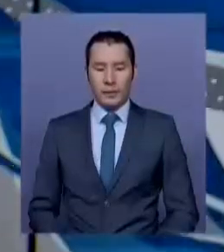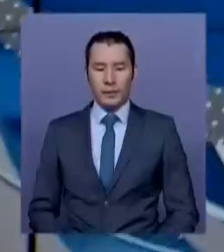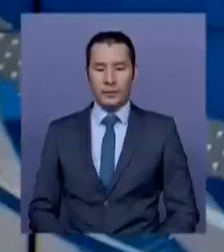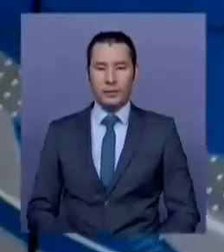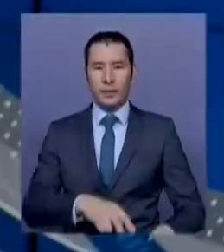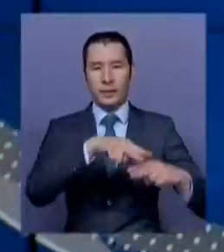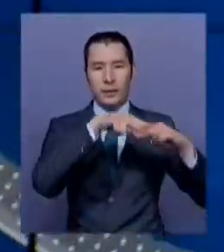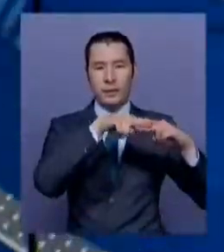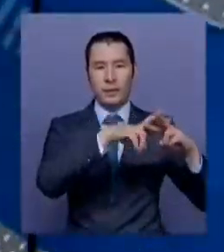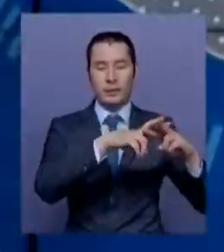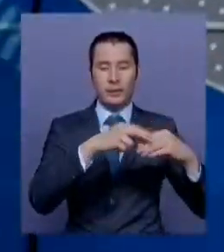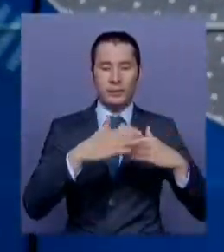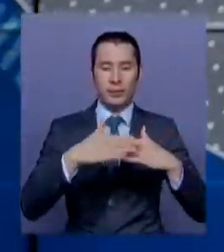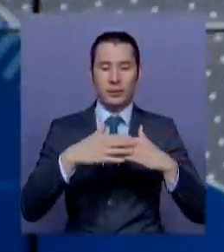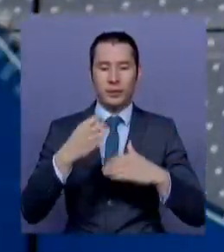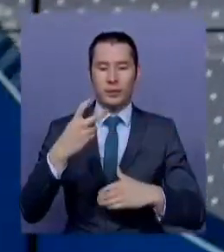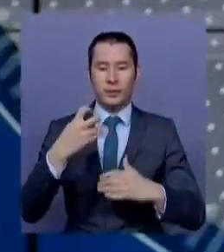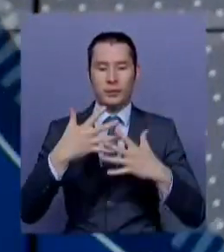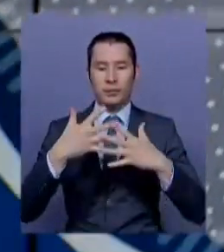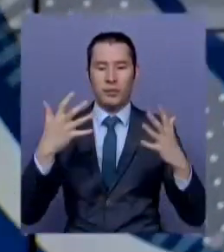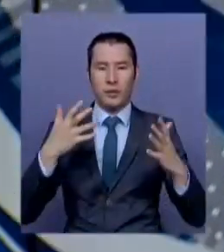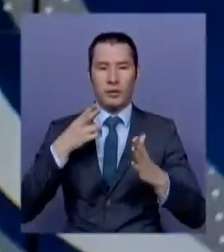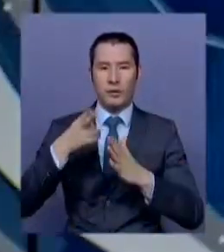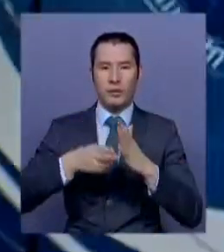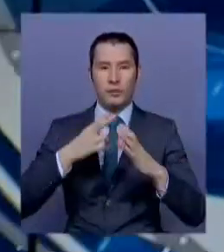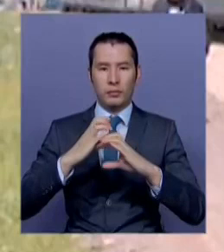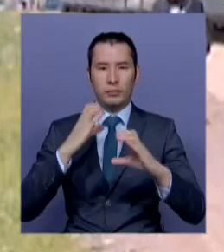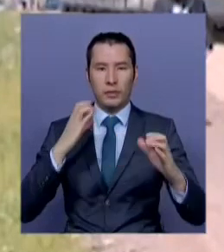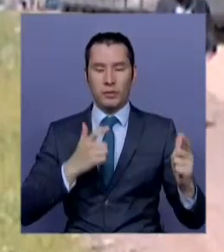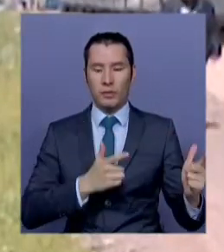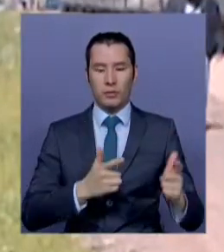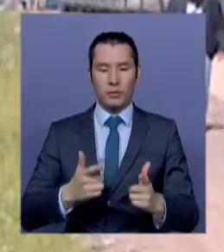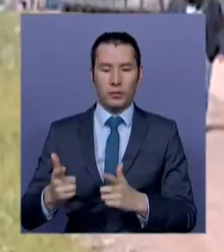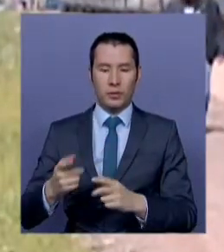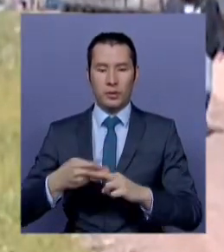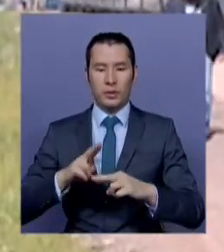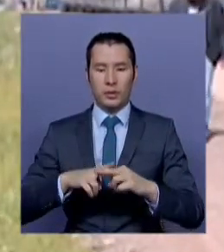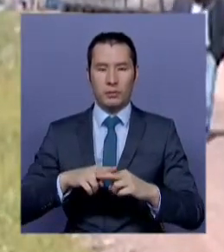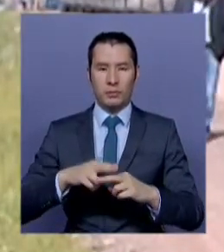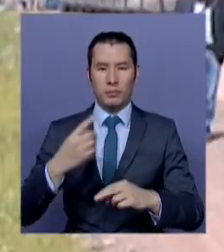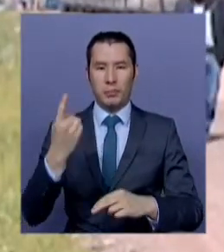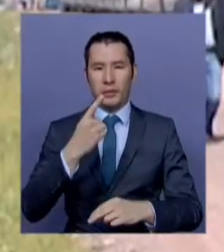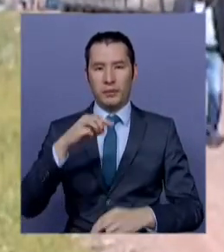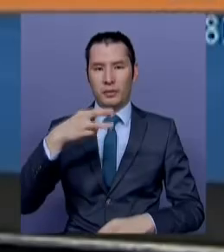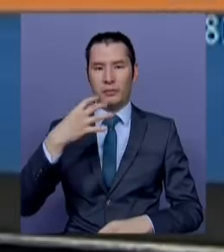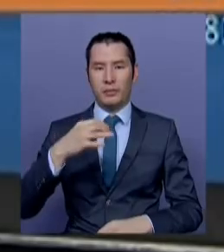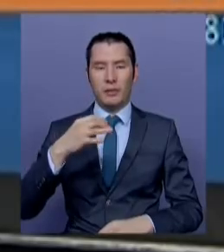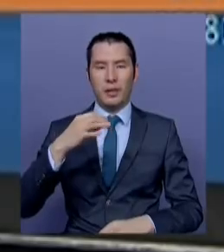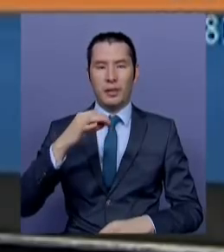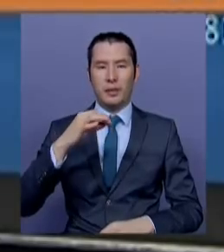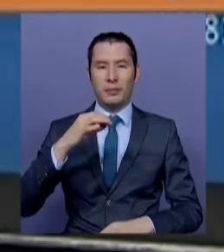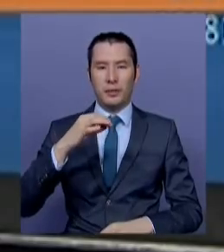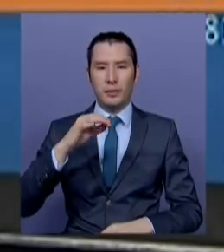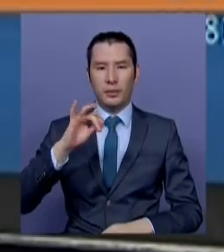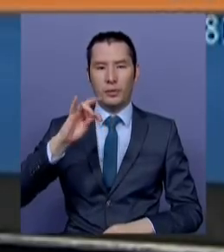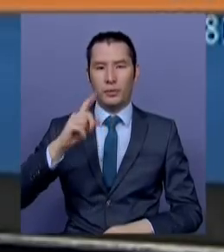Елордада 200-ге тарта жолаушылар вагоны іске қосылуға әзір. Олар темір жолға 1 маусым күні шығарылады деп күтілуде. Әр құрамда